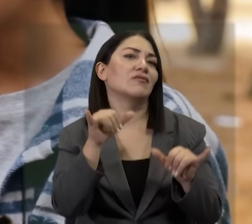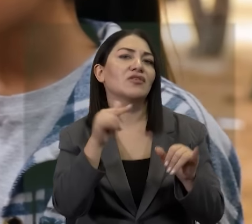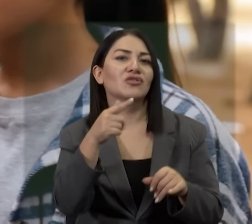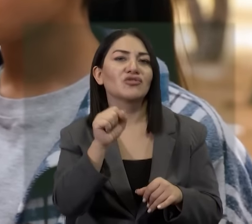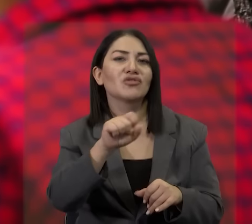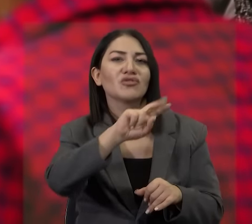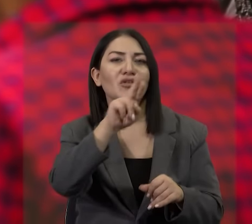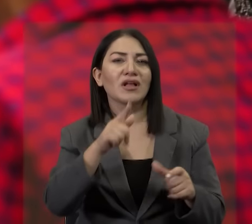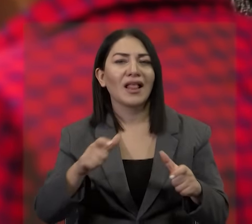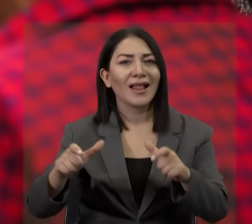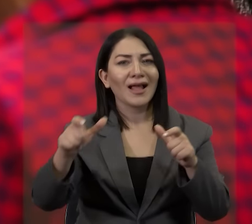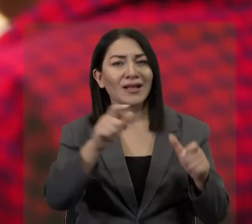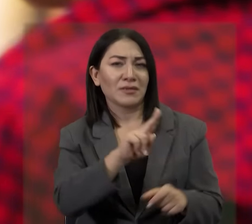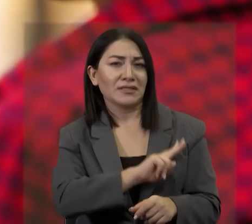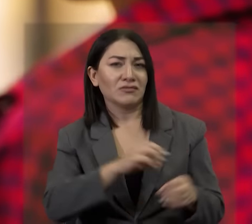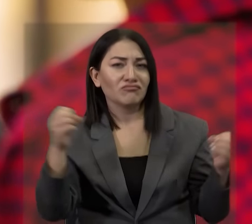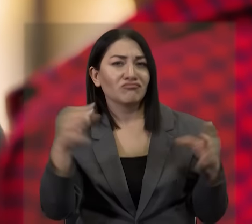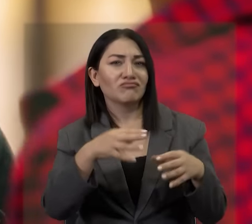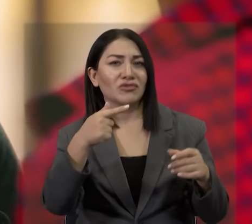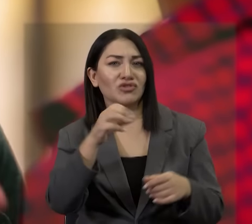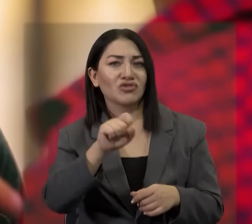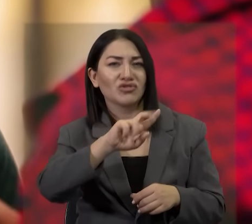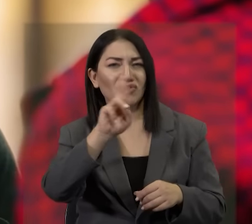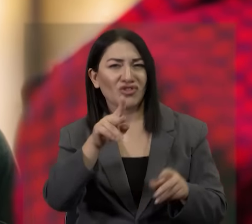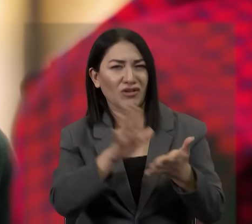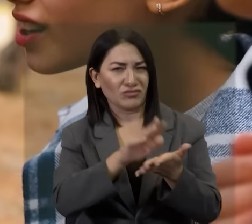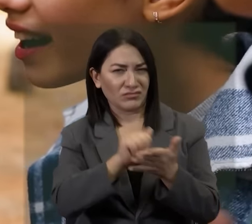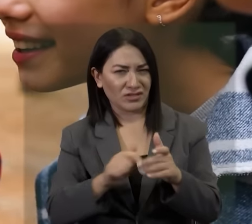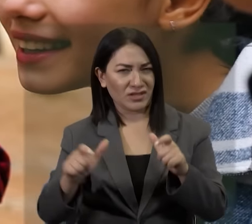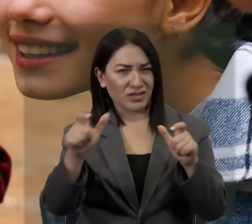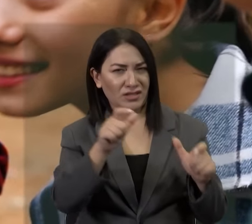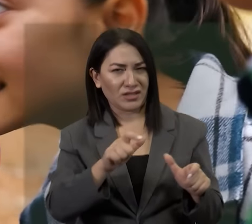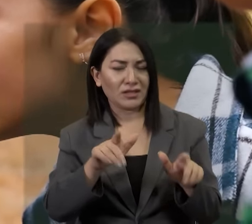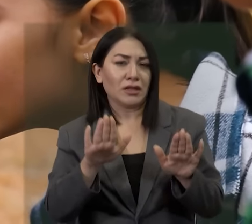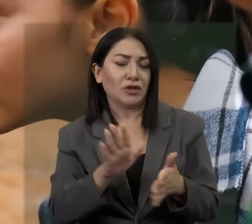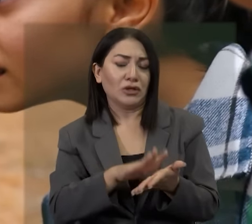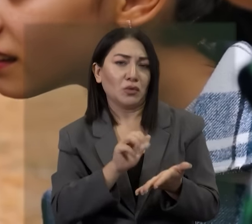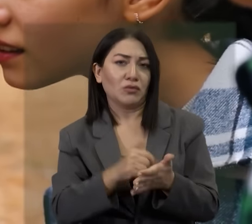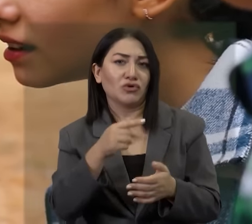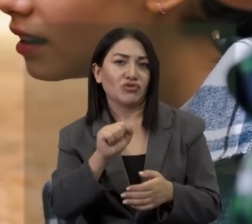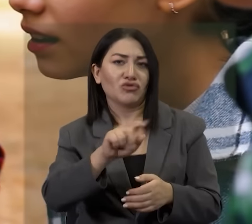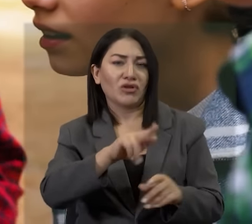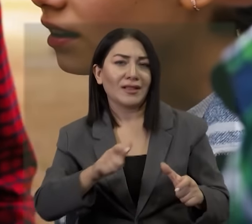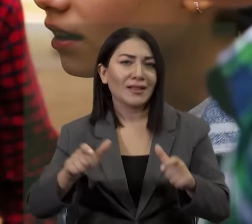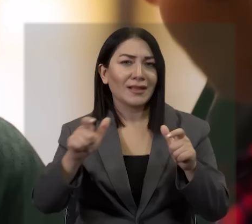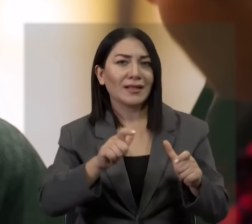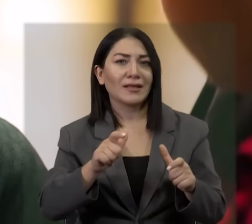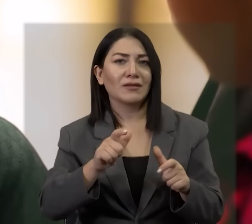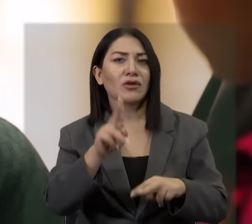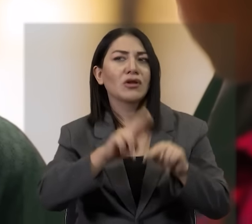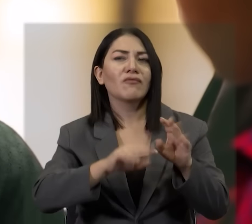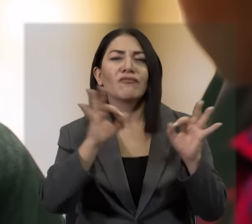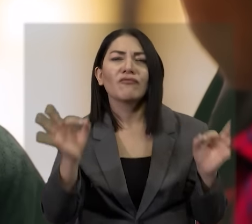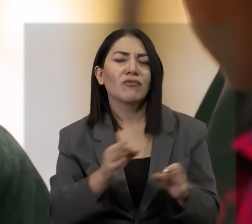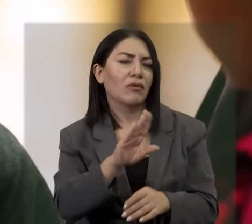այսքանով հավաքվել։ Ճայերի կղզում։ Նրանք այնտեղ սիրում են հավաքվել։ Ճայերի կղզի։ Այդ վայրը այդպես են գոչում։